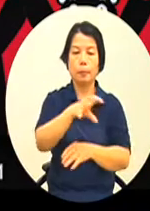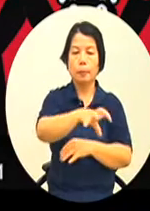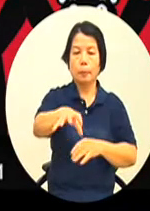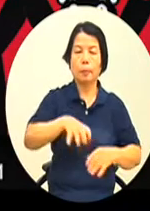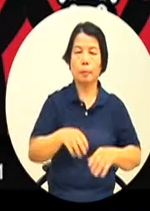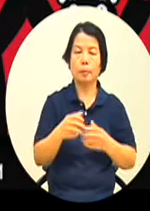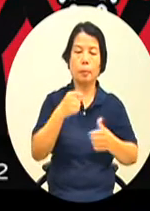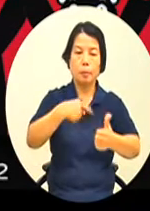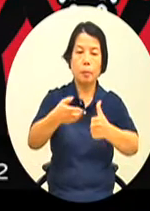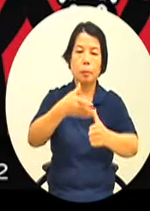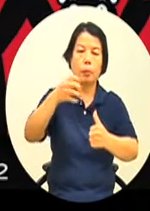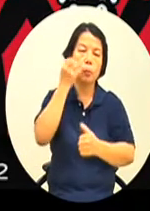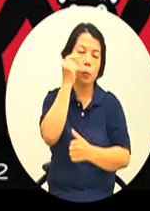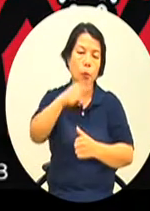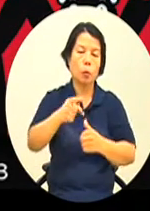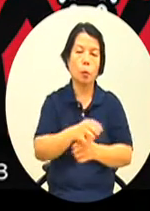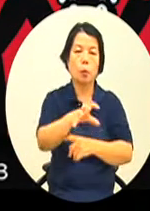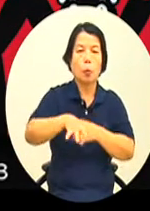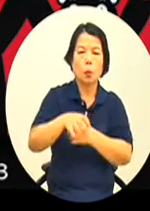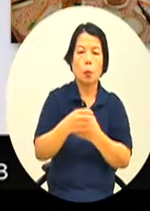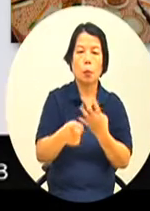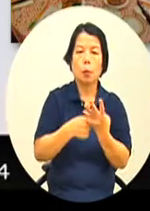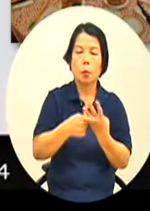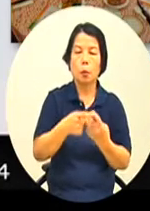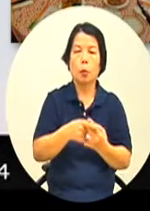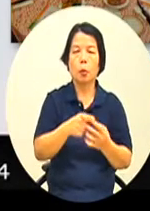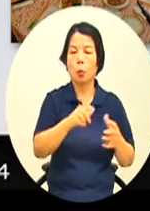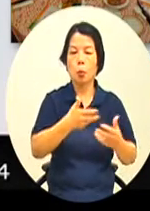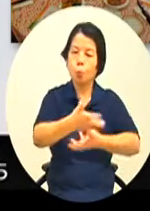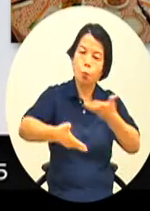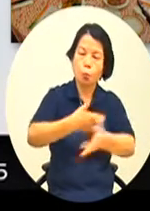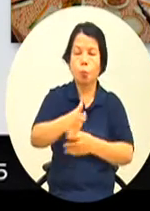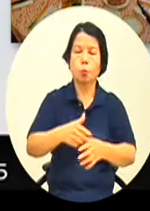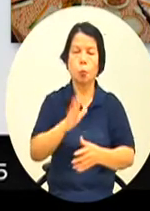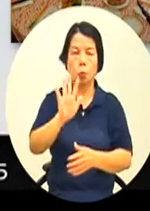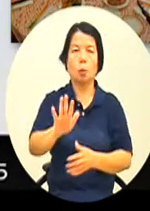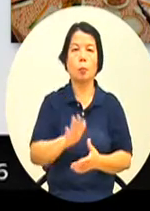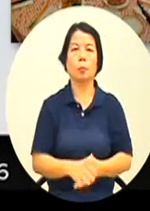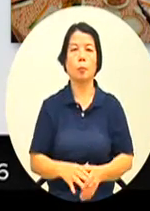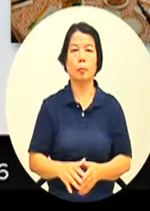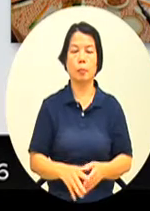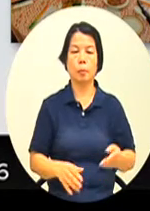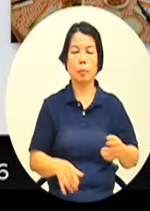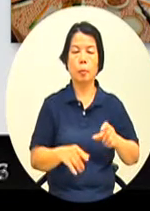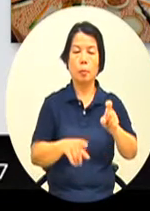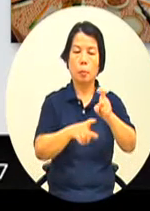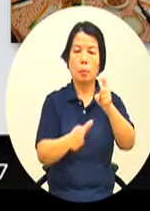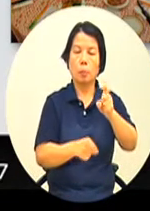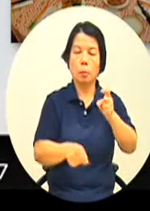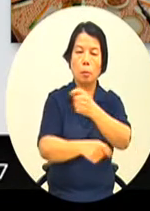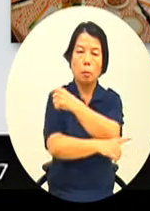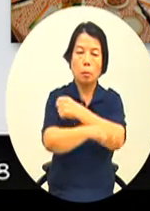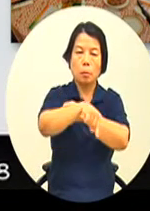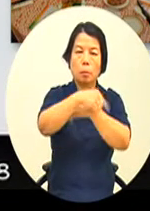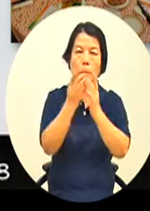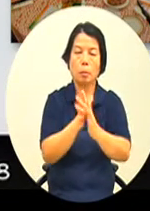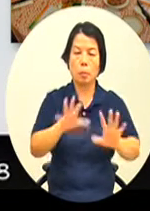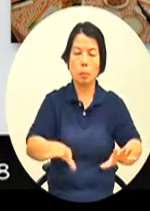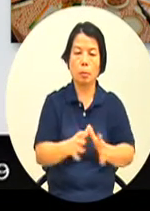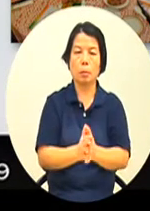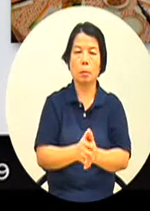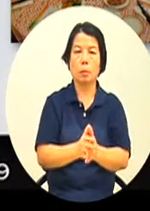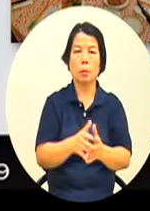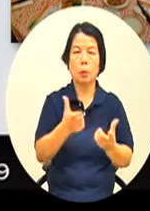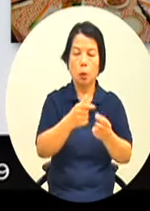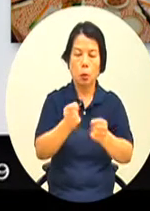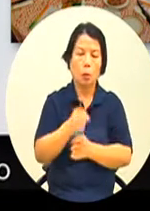教育、观光还有农业物产方面的交流。那十月底的时候，我们也与荷兰代表处合作办理这个创